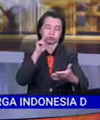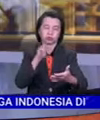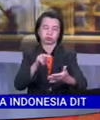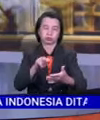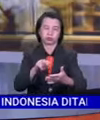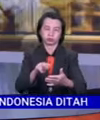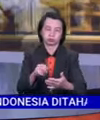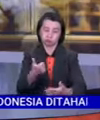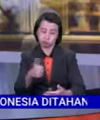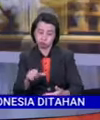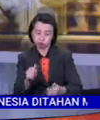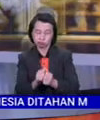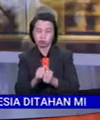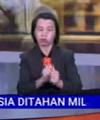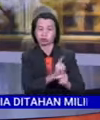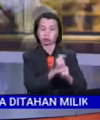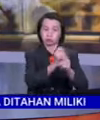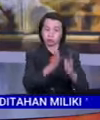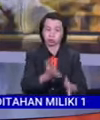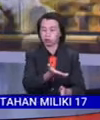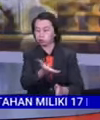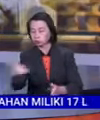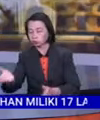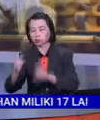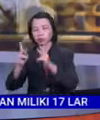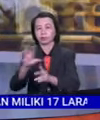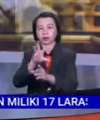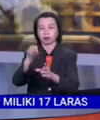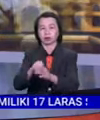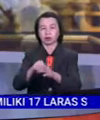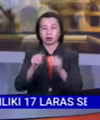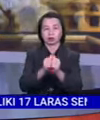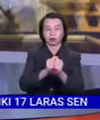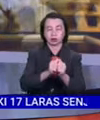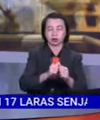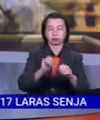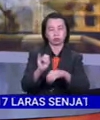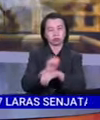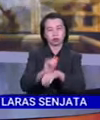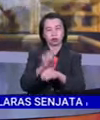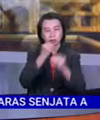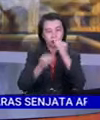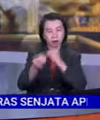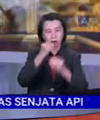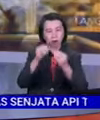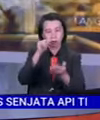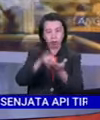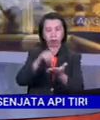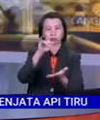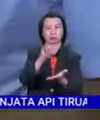kesannya kepada penternak dan semua pihak terlibat dalam rantaian industri makanan berkenaan.